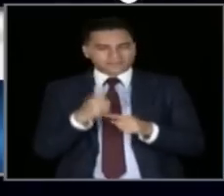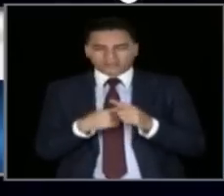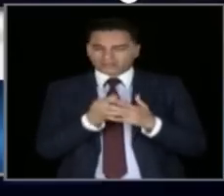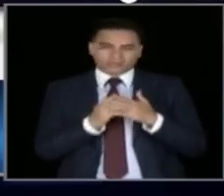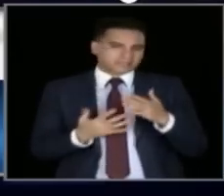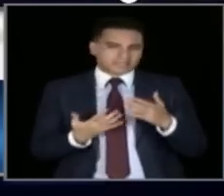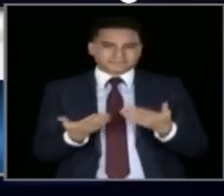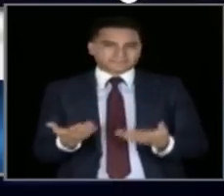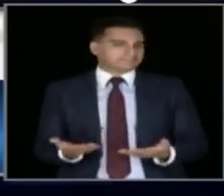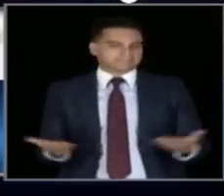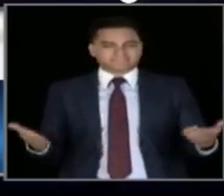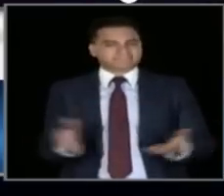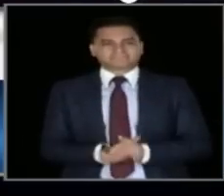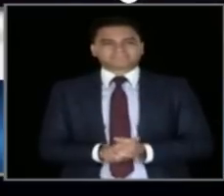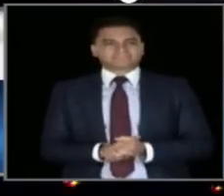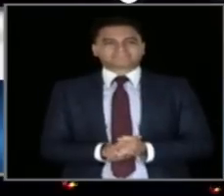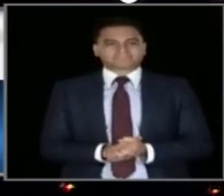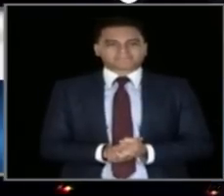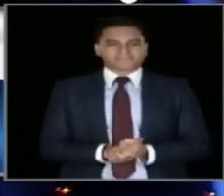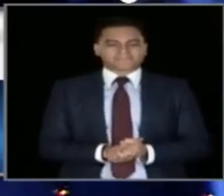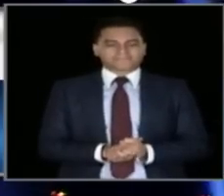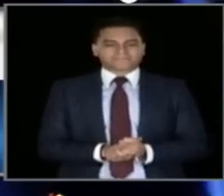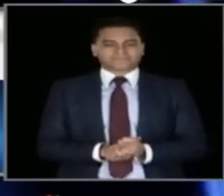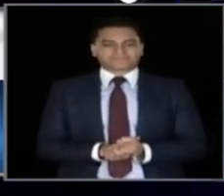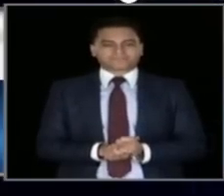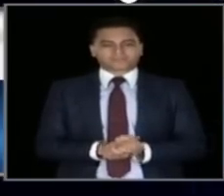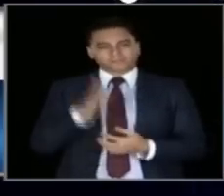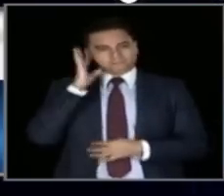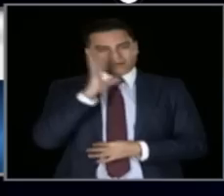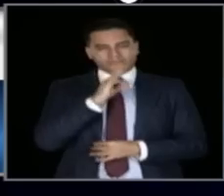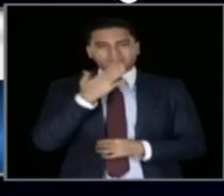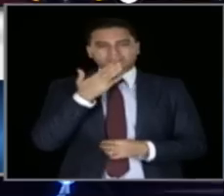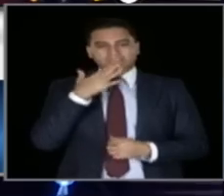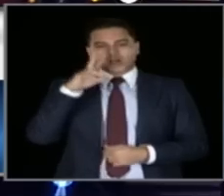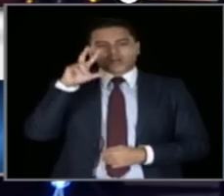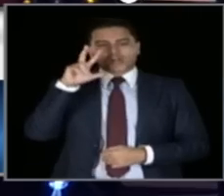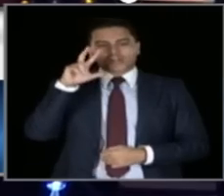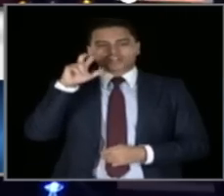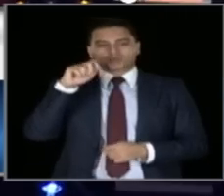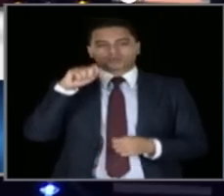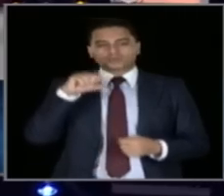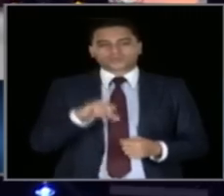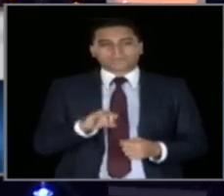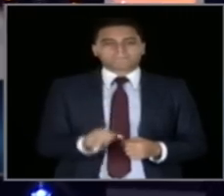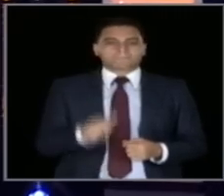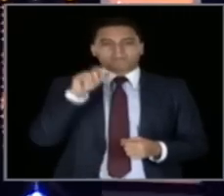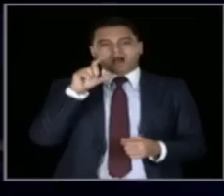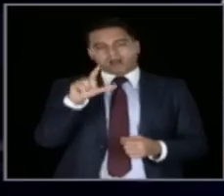5 نقط، إجابة خاطئة. الصومال. الصومال طبعا. الصومال.